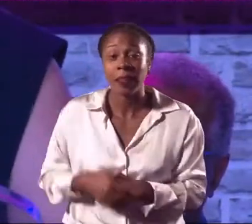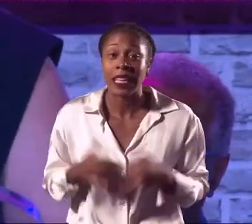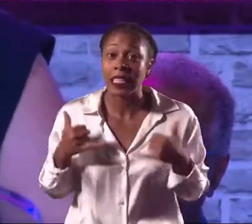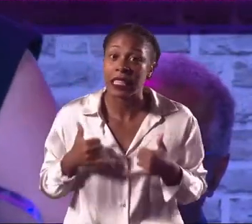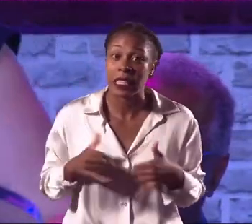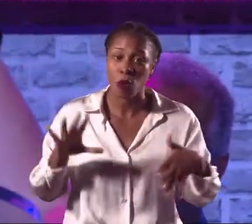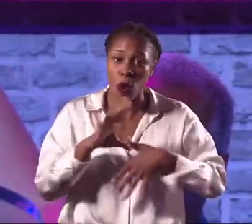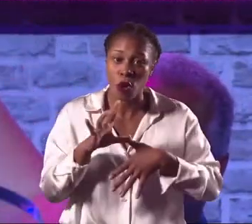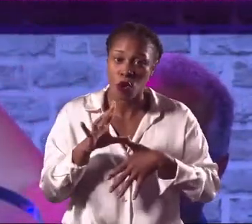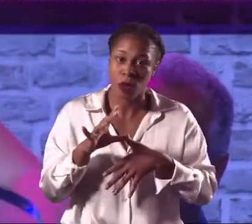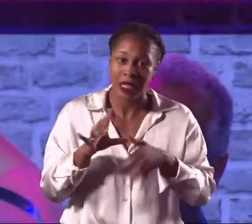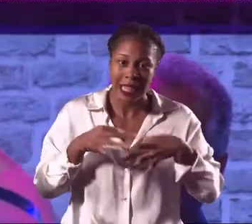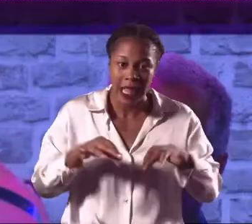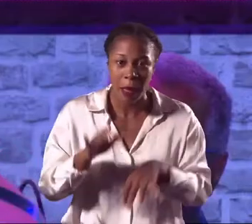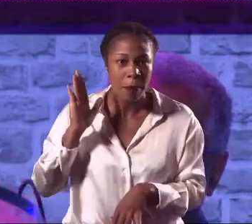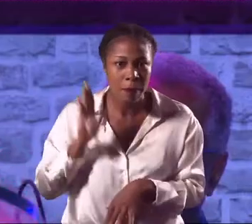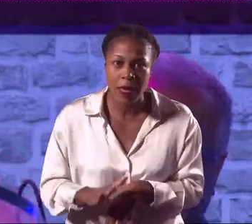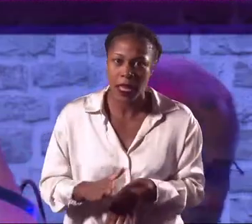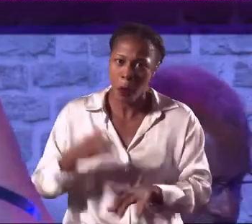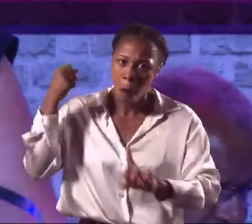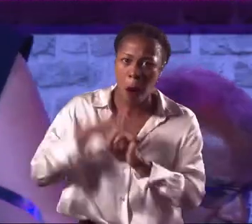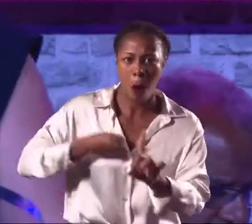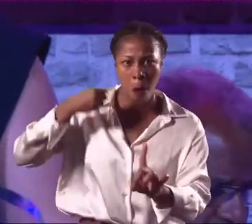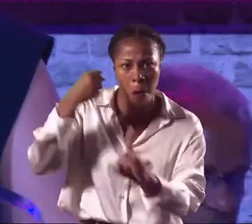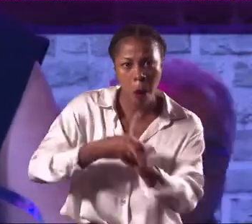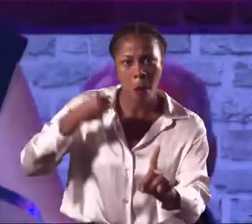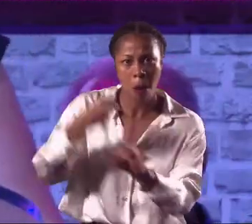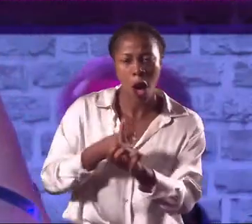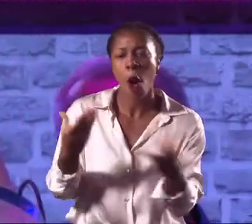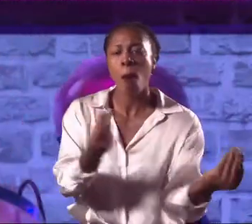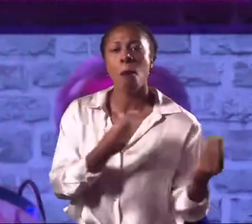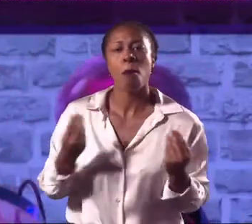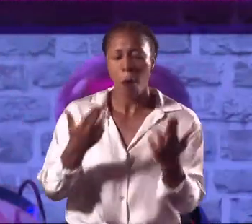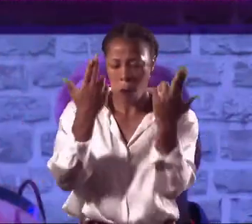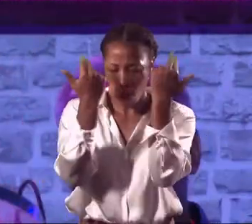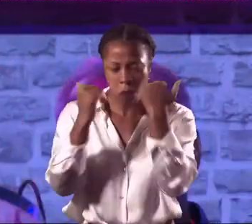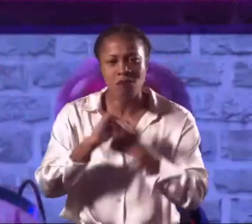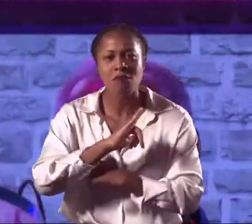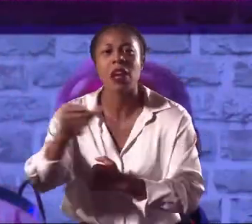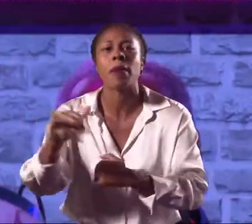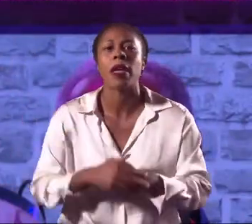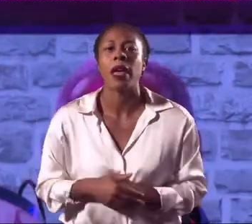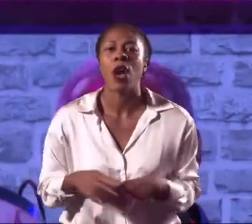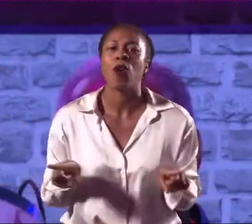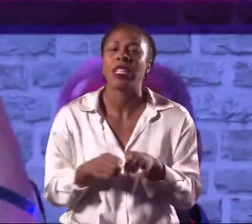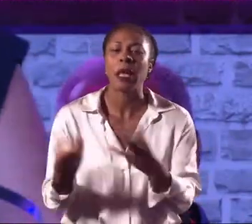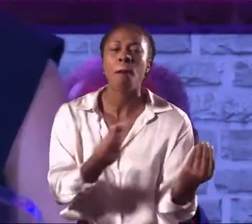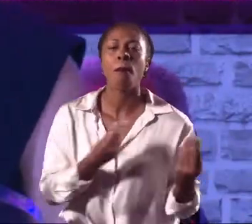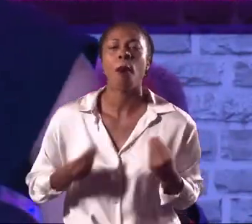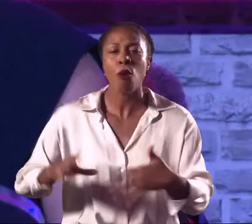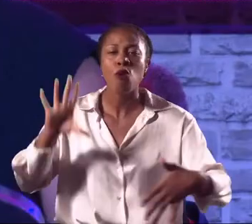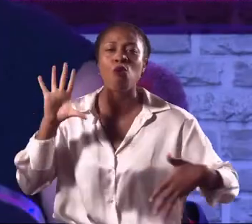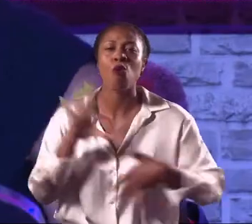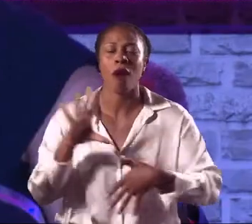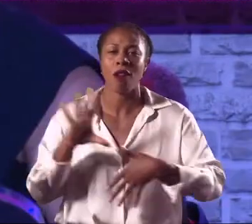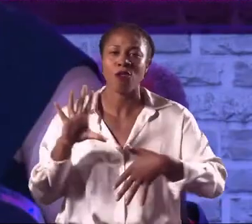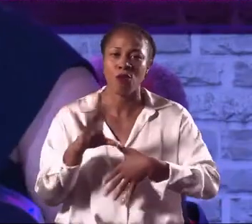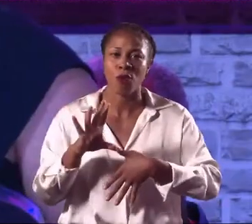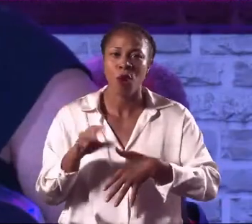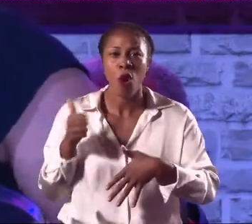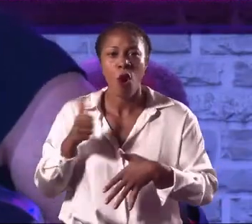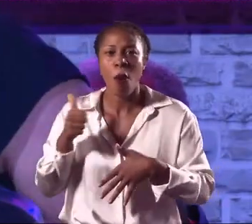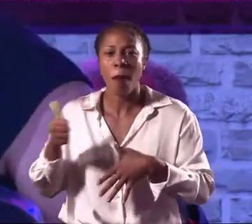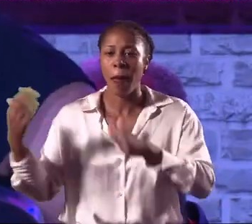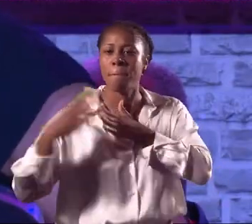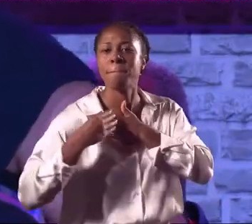de lutte, peuple qui refuse de courber l'échine et surtout peuple guadeloupéen qui montre la voie